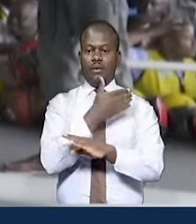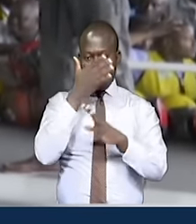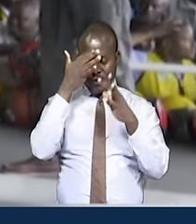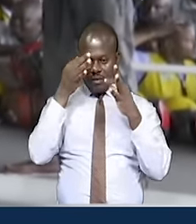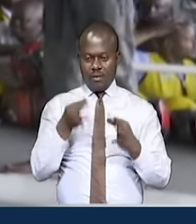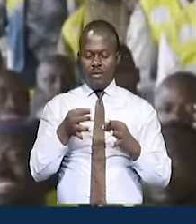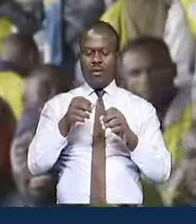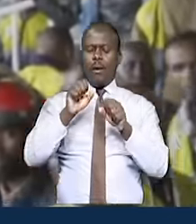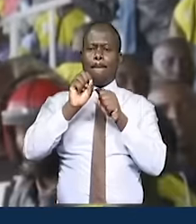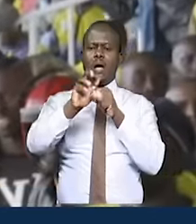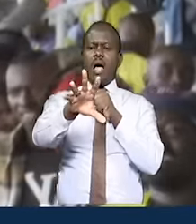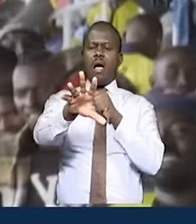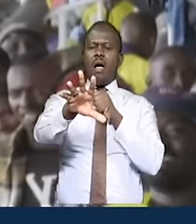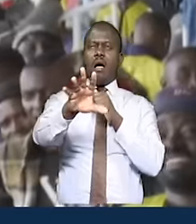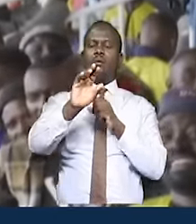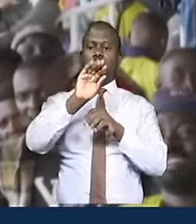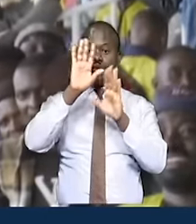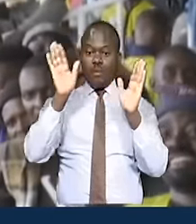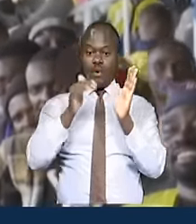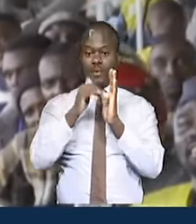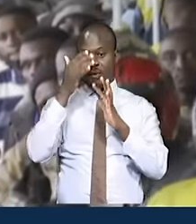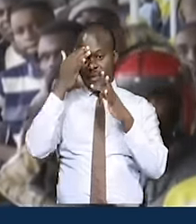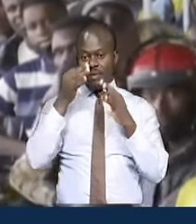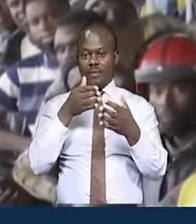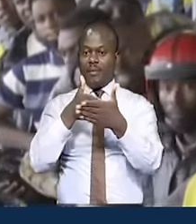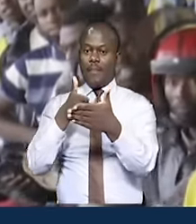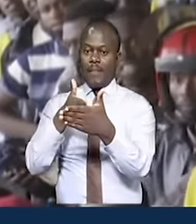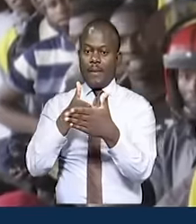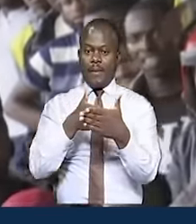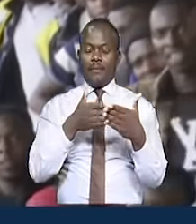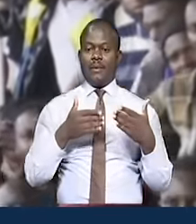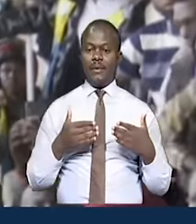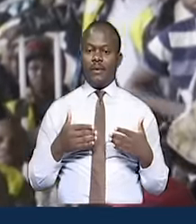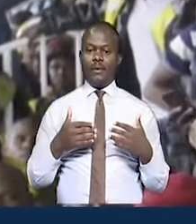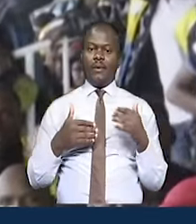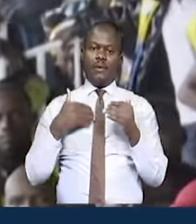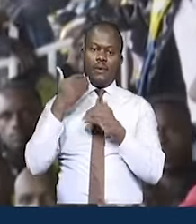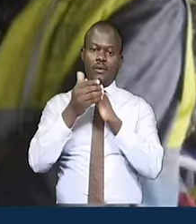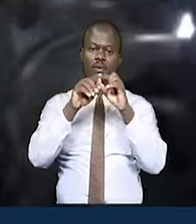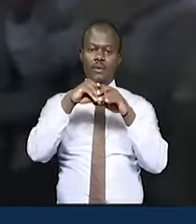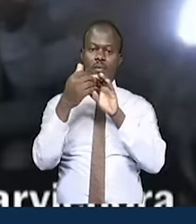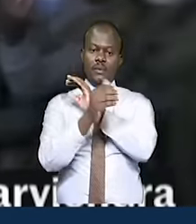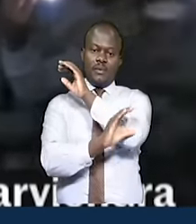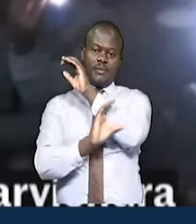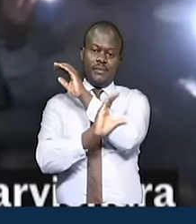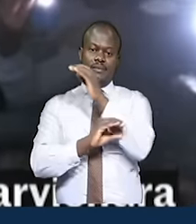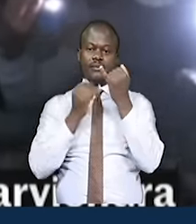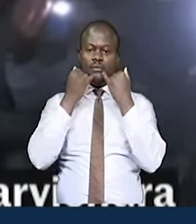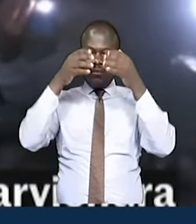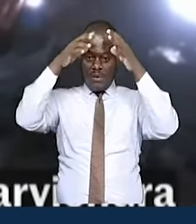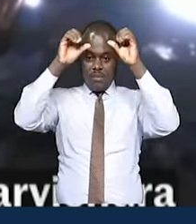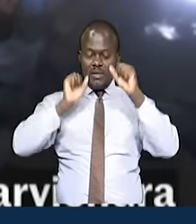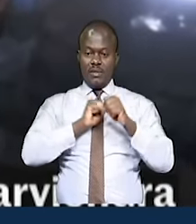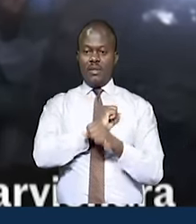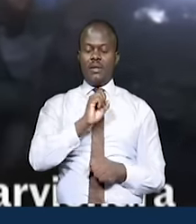cyo gucana amatara ku manywa ndetse n'ibindi byemezo byari bibabangamiye tubuze kujyana hanze y'u Rwanda tubwire ko perezida wa Senegal